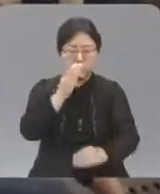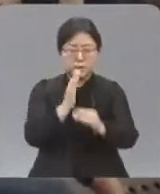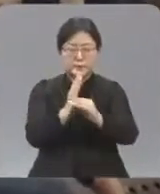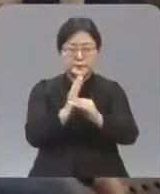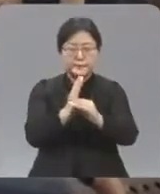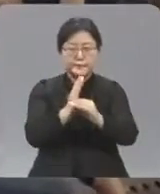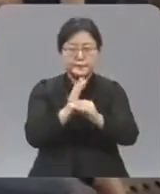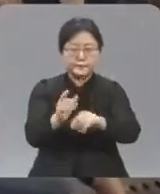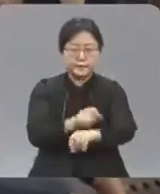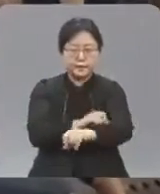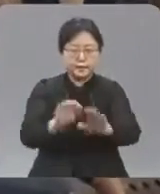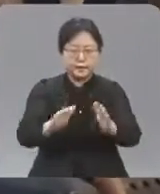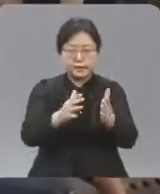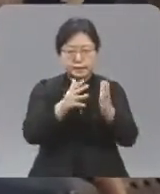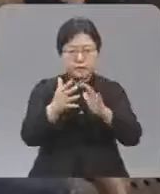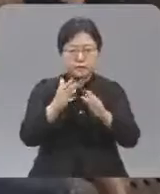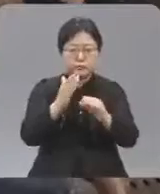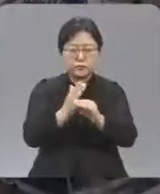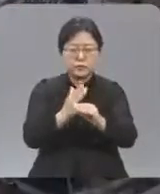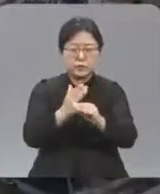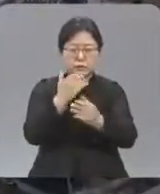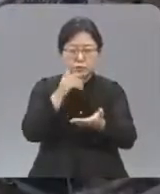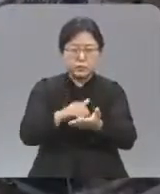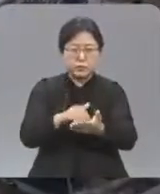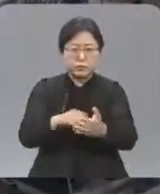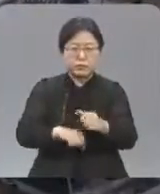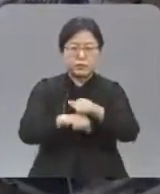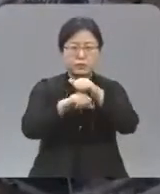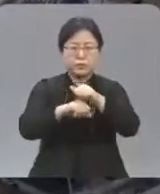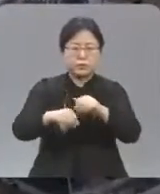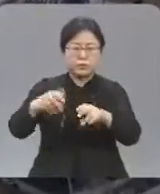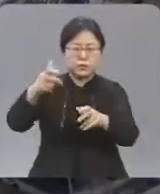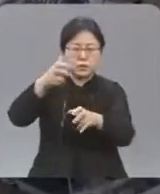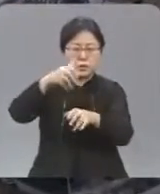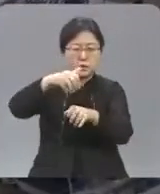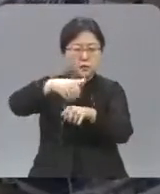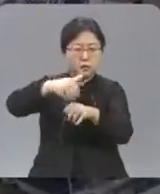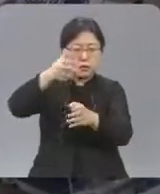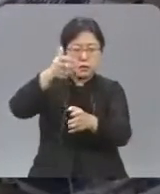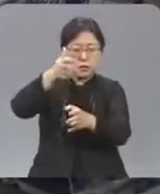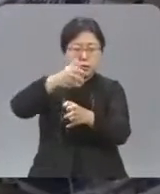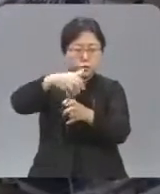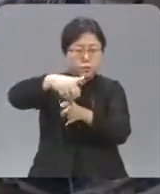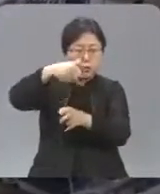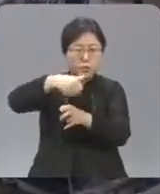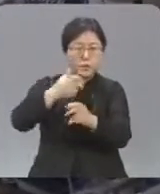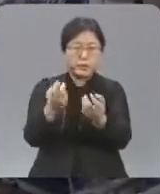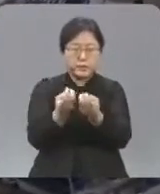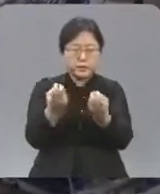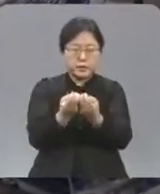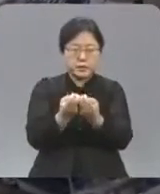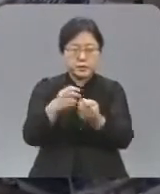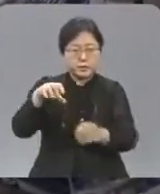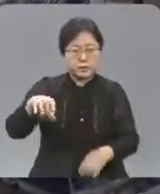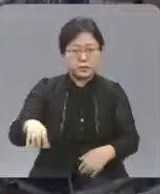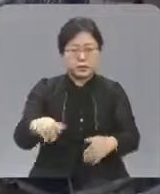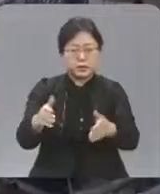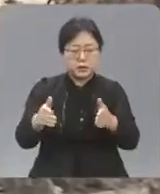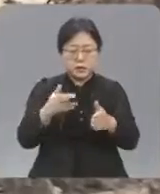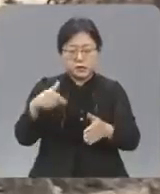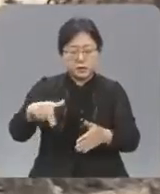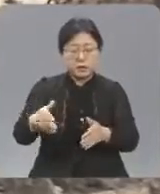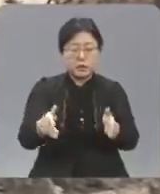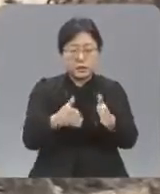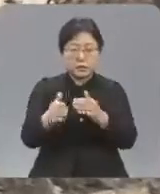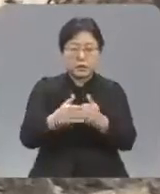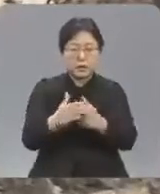있습니다. 특히 이번 철거 작업이 잔해가 쌓인 곳에서 굴삭기가 올라타 건물을 허무는 방식으로 진행이 됐고, 바로 옆이 인도인 점 등을